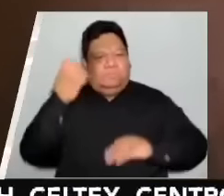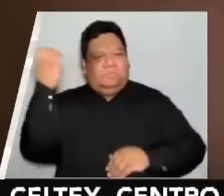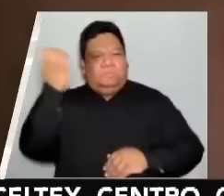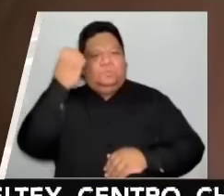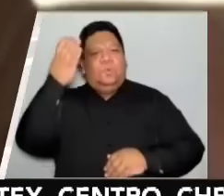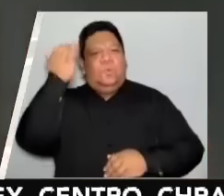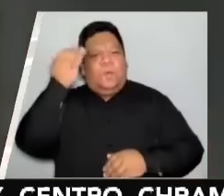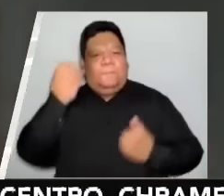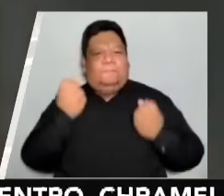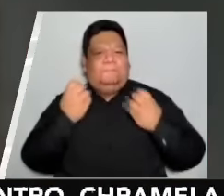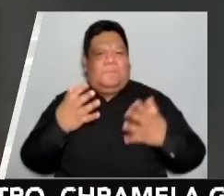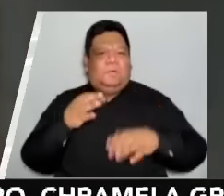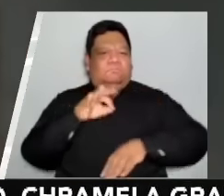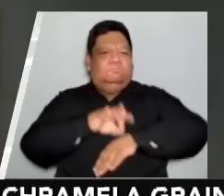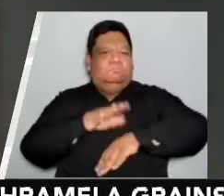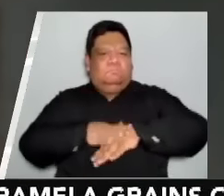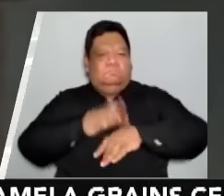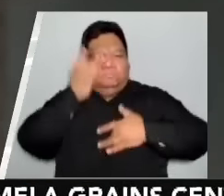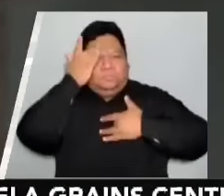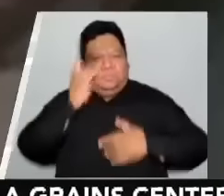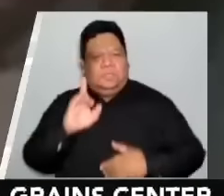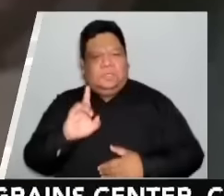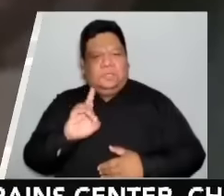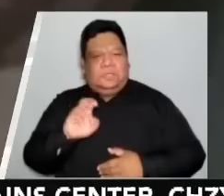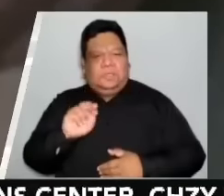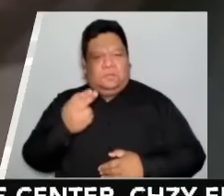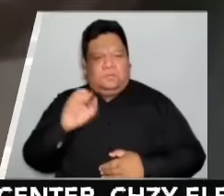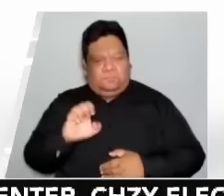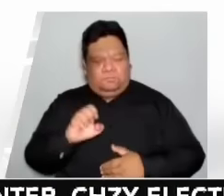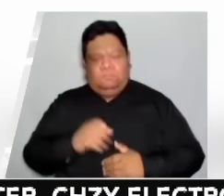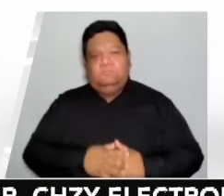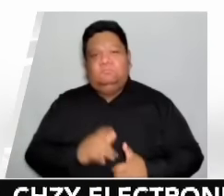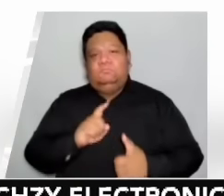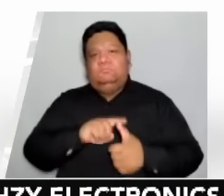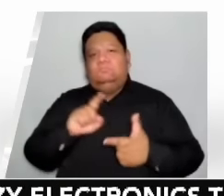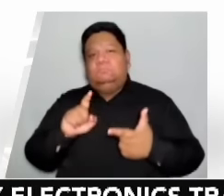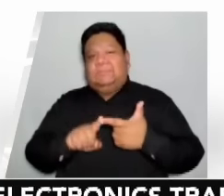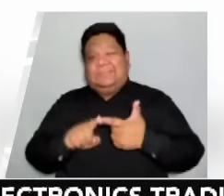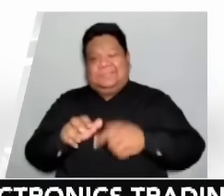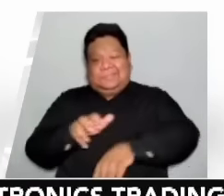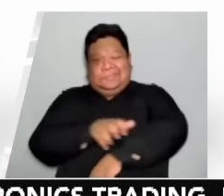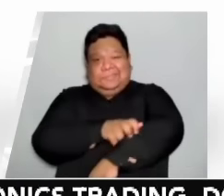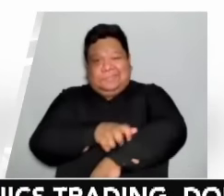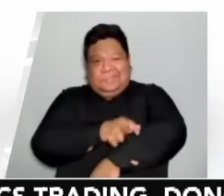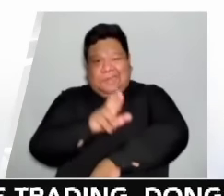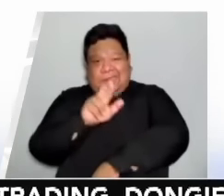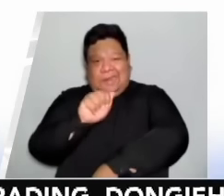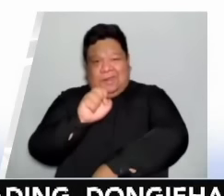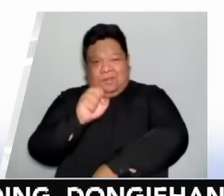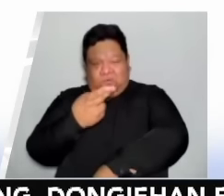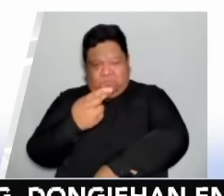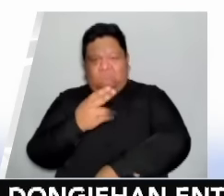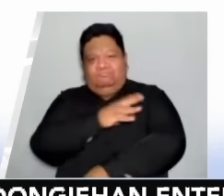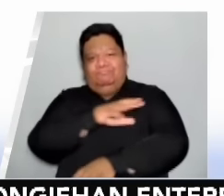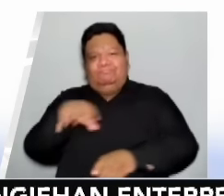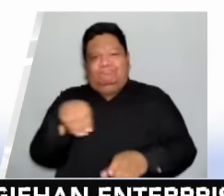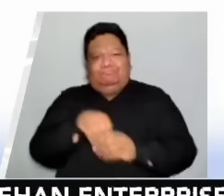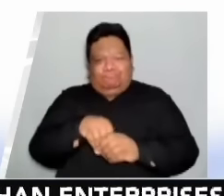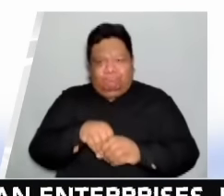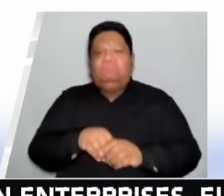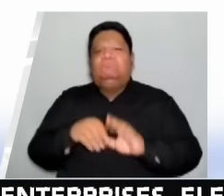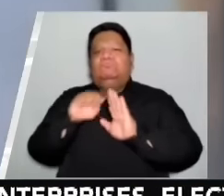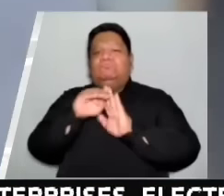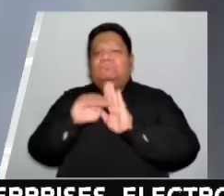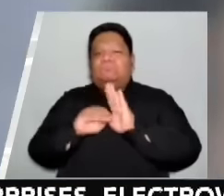Outbreak pagkakaroon ng rashes o butlig Kasama na sa health decoration ng electronic travel forms sa mga pasaherong papasok at